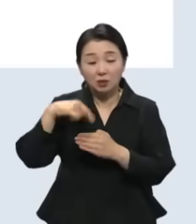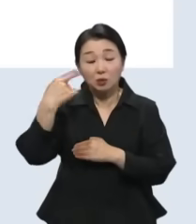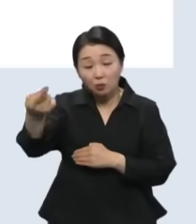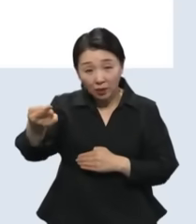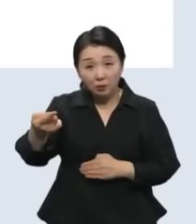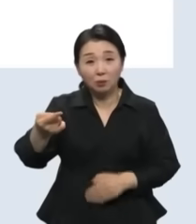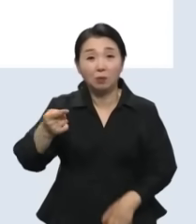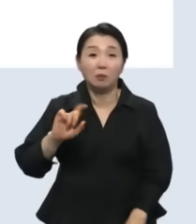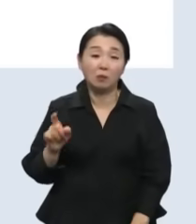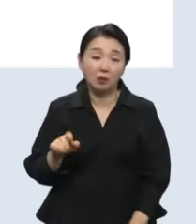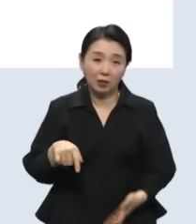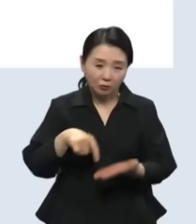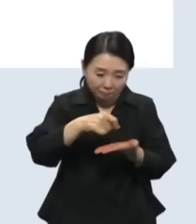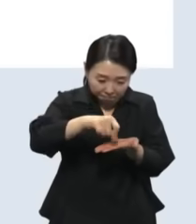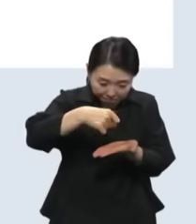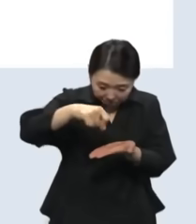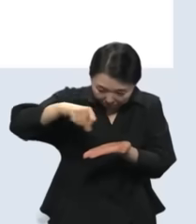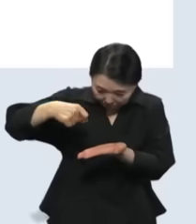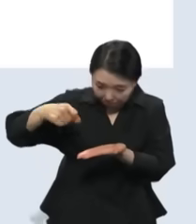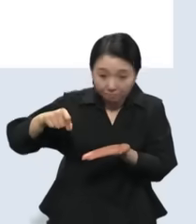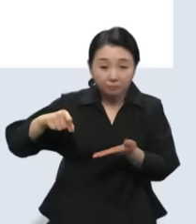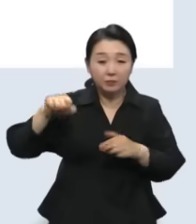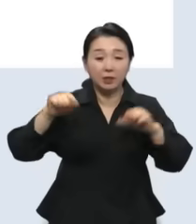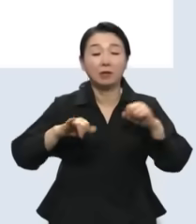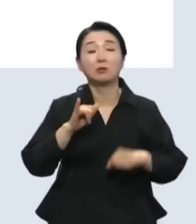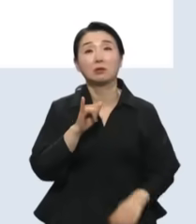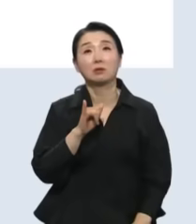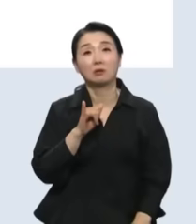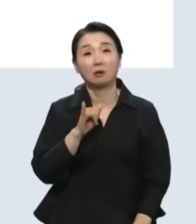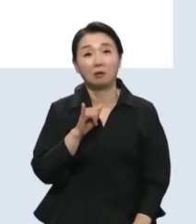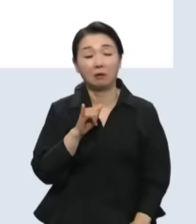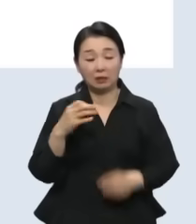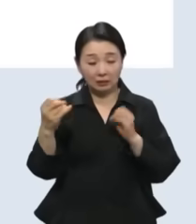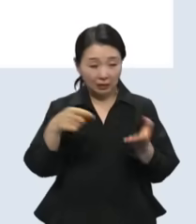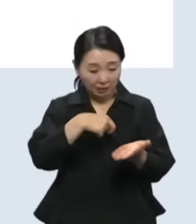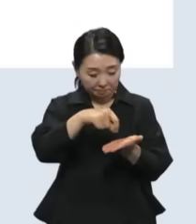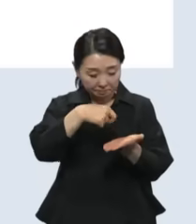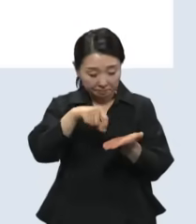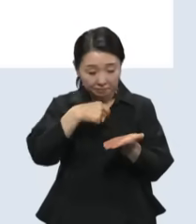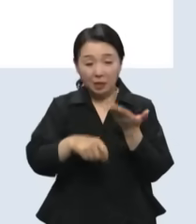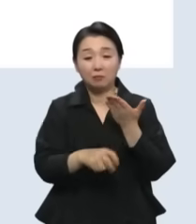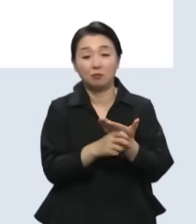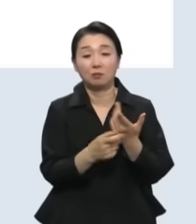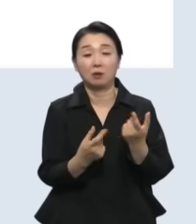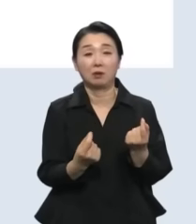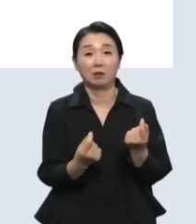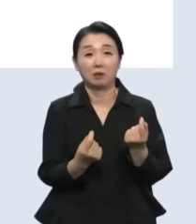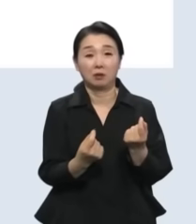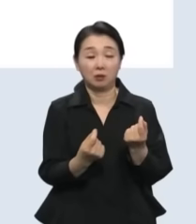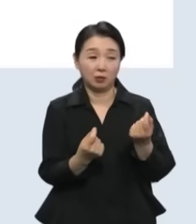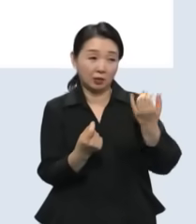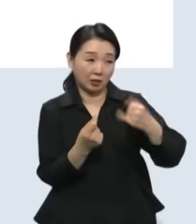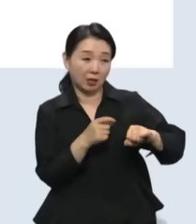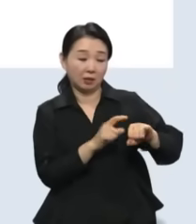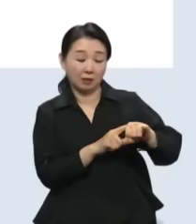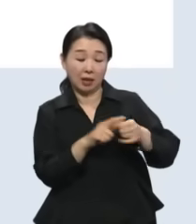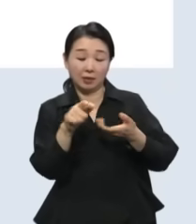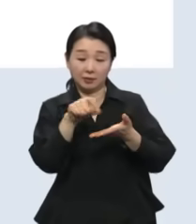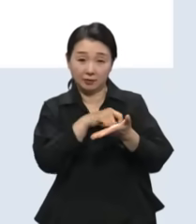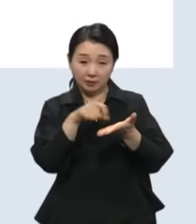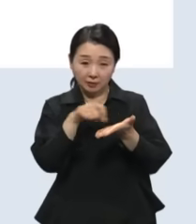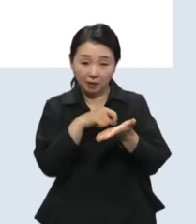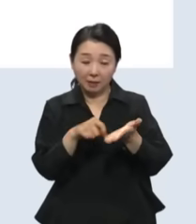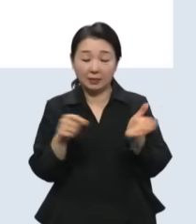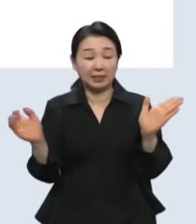울린 이후에도 계속 답안지에 마킹하는 행위 답안지를 작성하는 행위가 부정 행위이지 어 우리 딸은 답안지 작성한